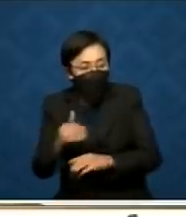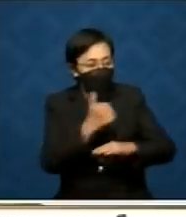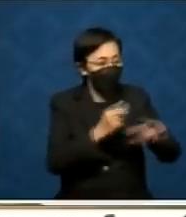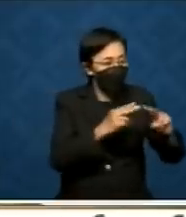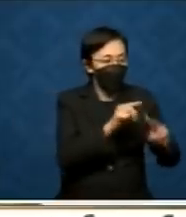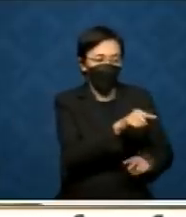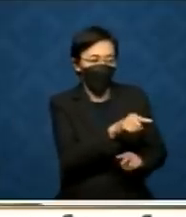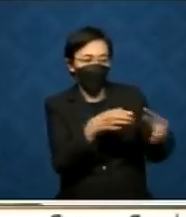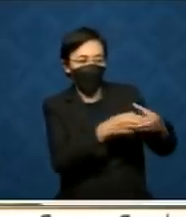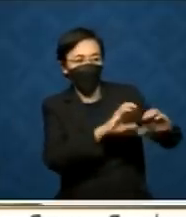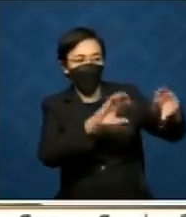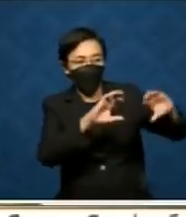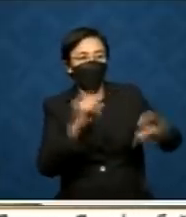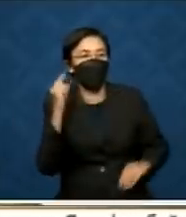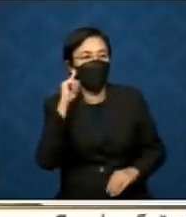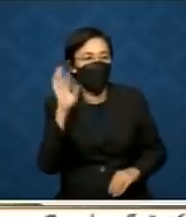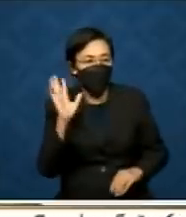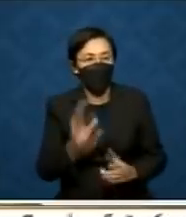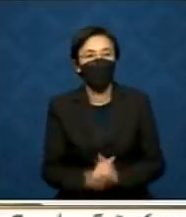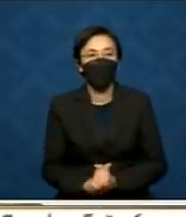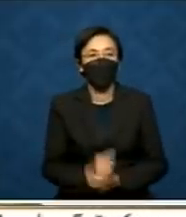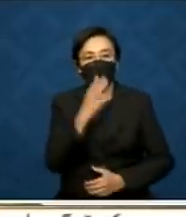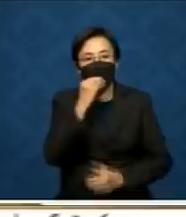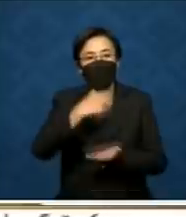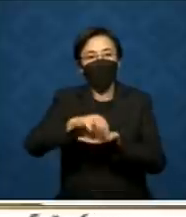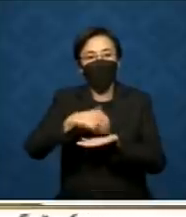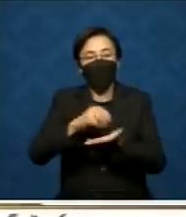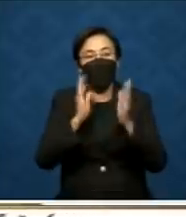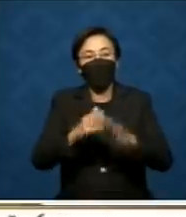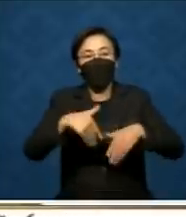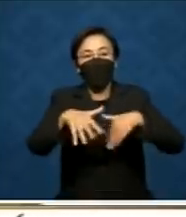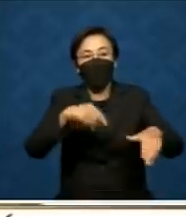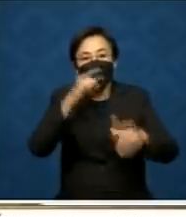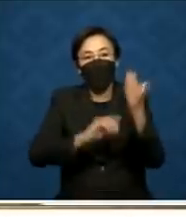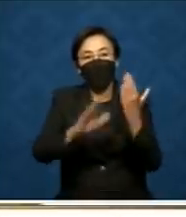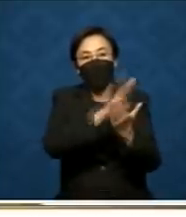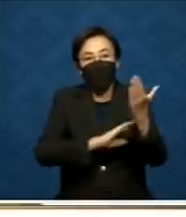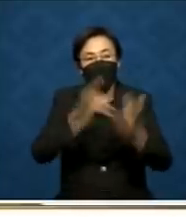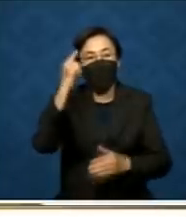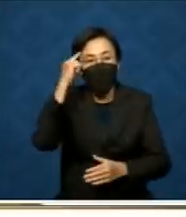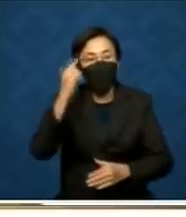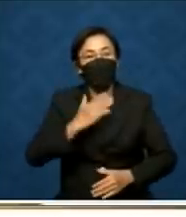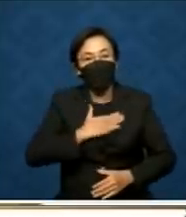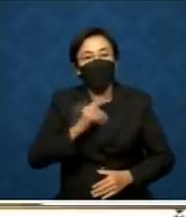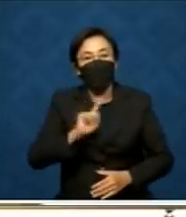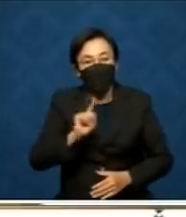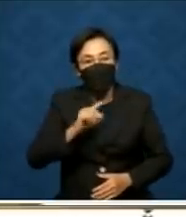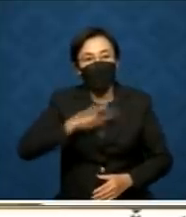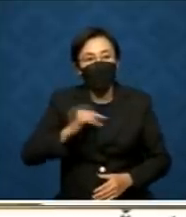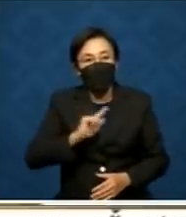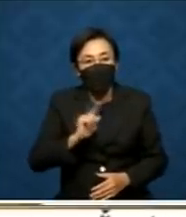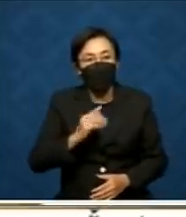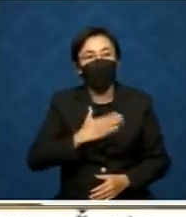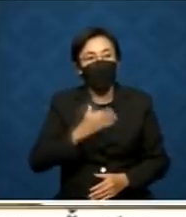เป็นฝ่ายรัฐบาลอย่าพูดให้คนฟังทั้งประเทศเขาจะรู้สมองสุทินเป็นยังไงใจเป็นยังไงผมเชื่อ